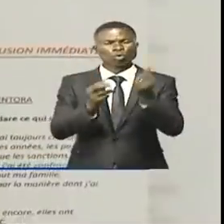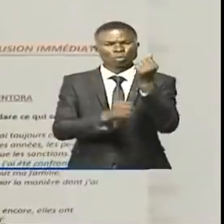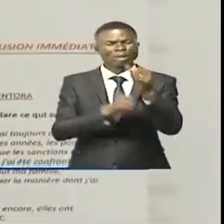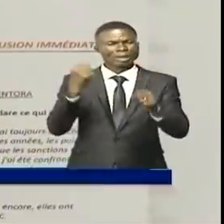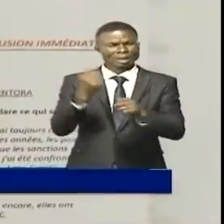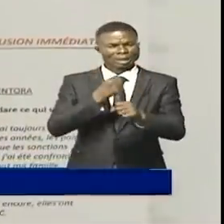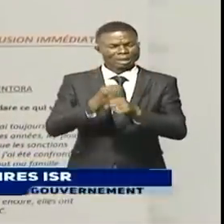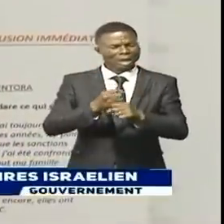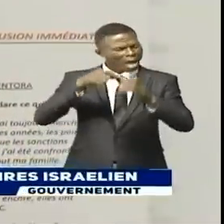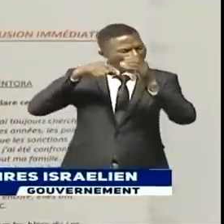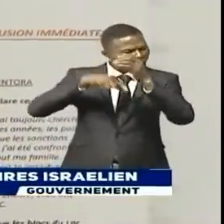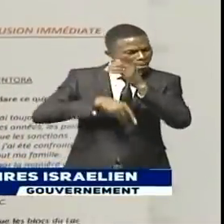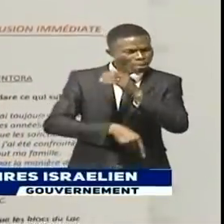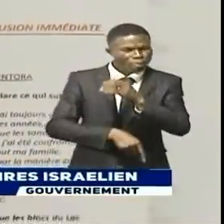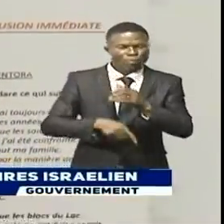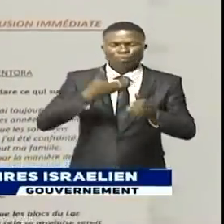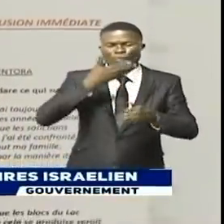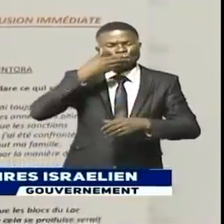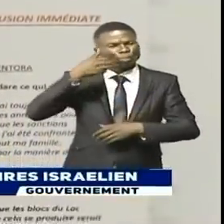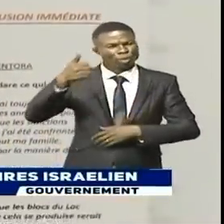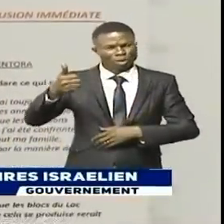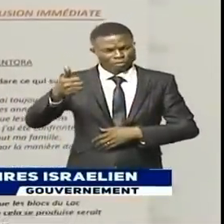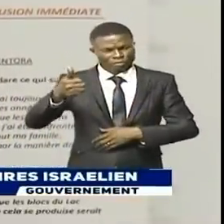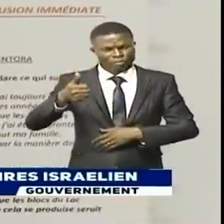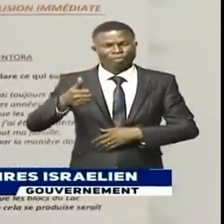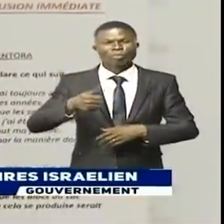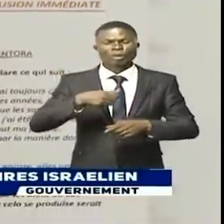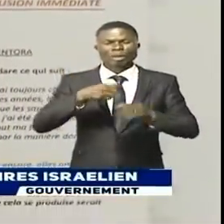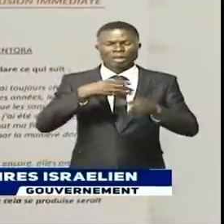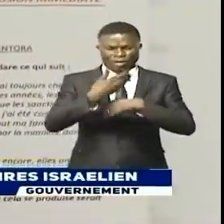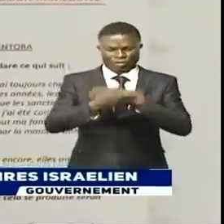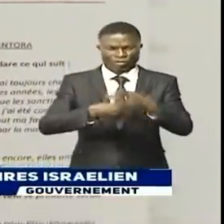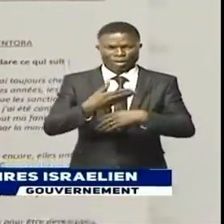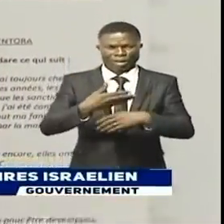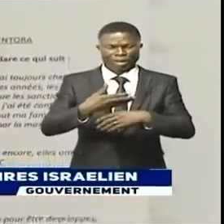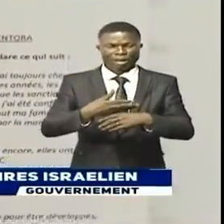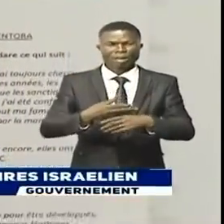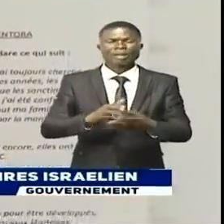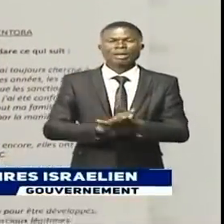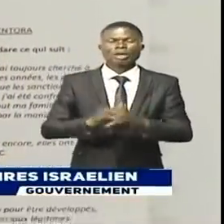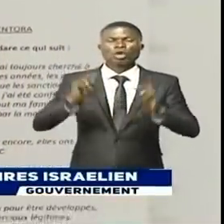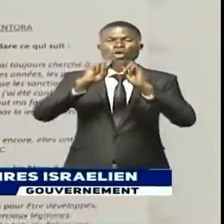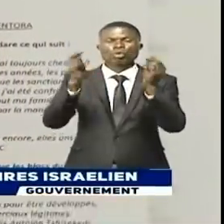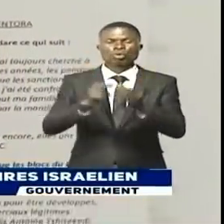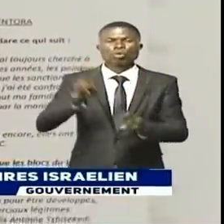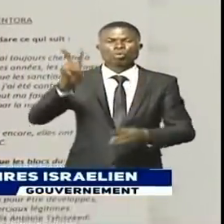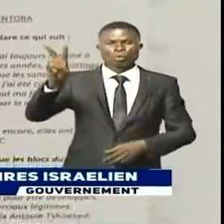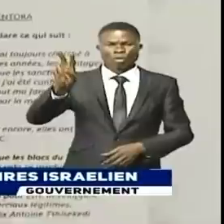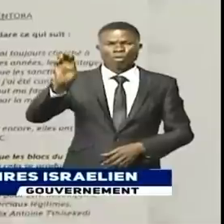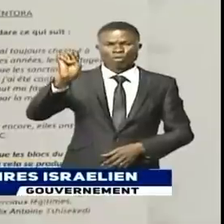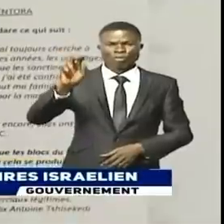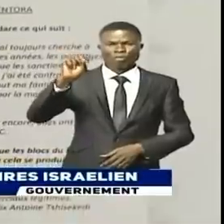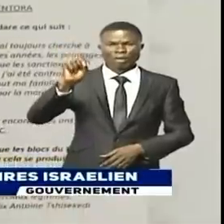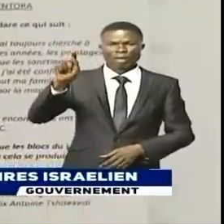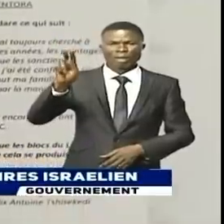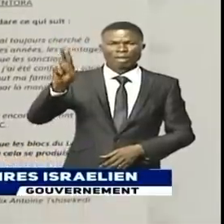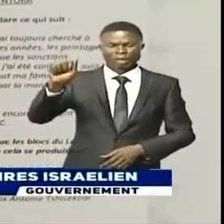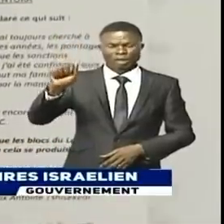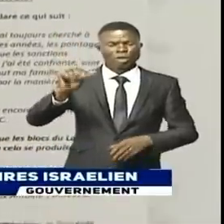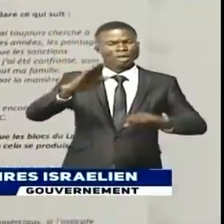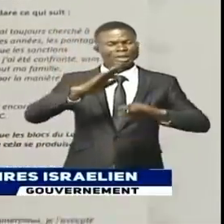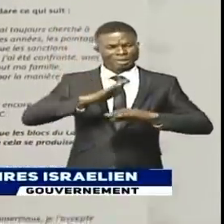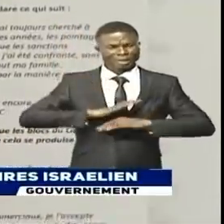approfondi et minutieux et qui a été réalisée le patron du groupe vendra développement s'est dit totalement